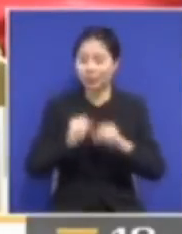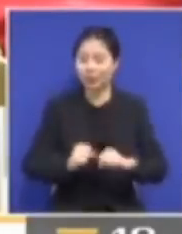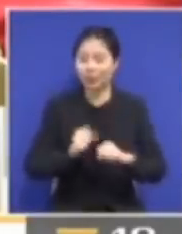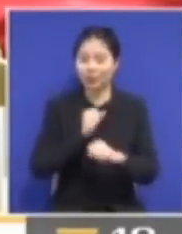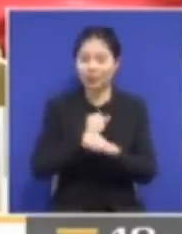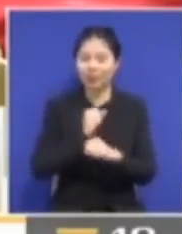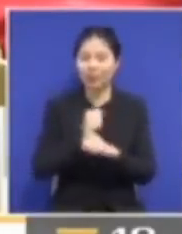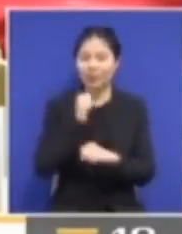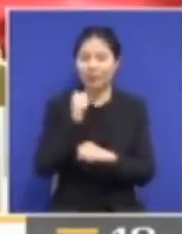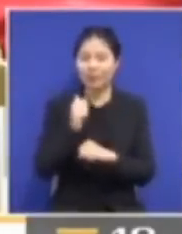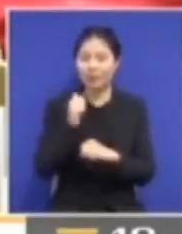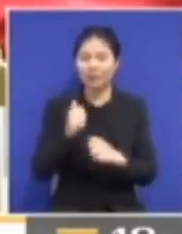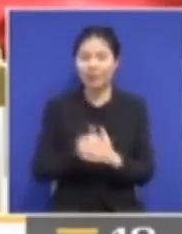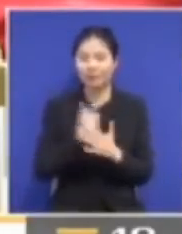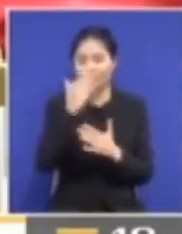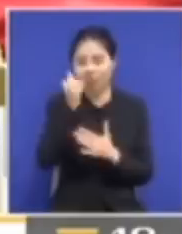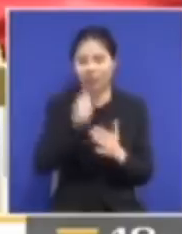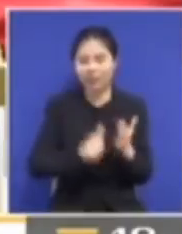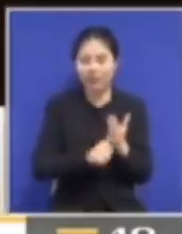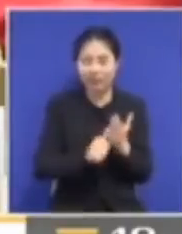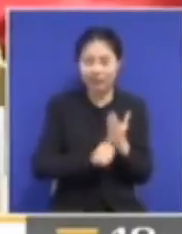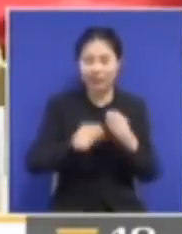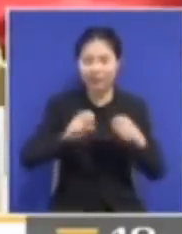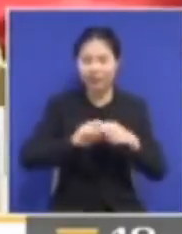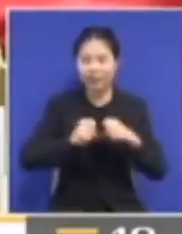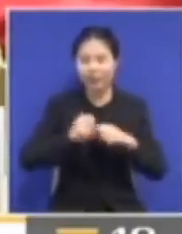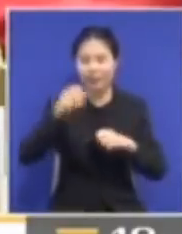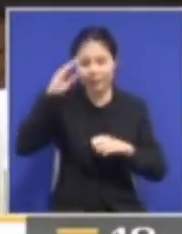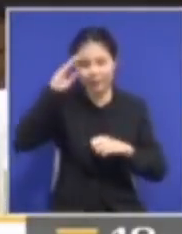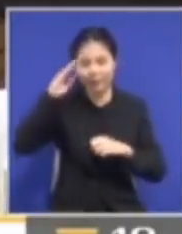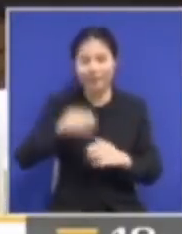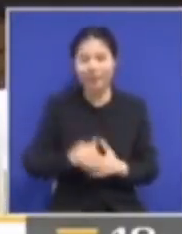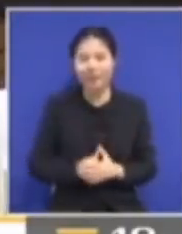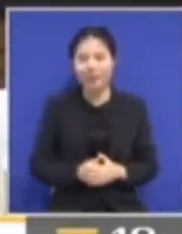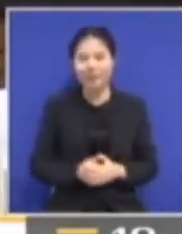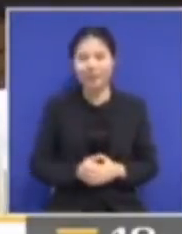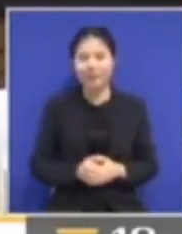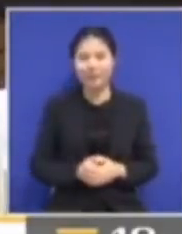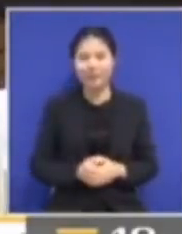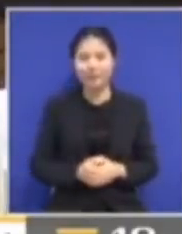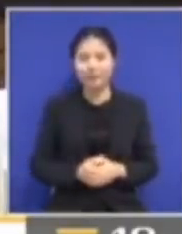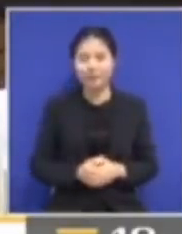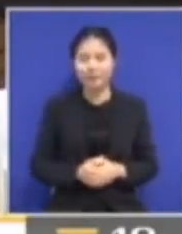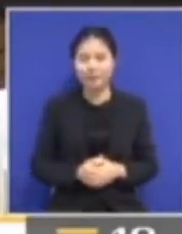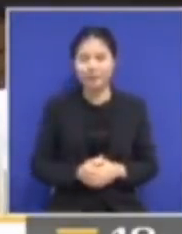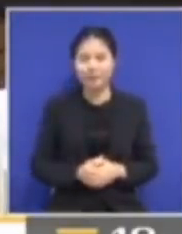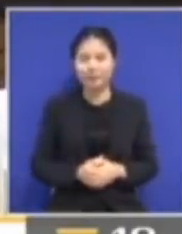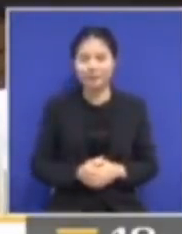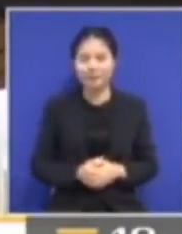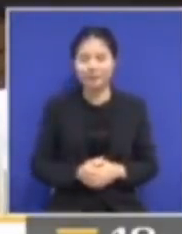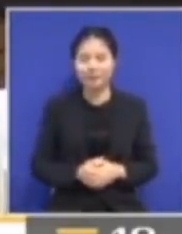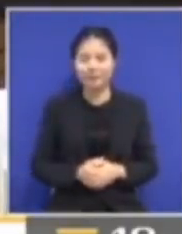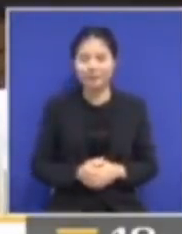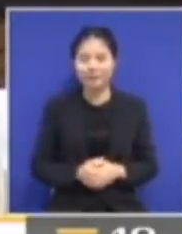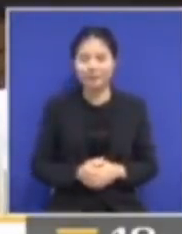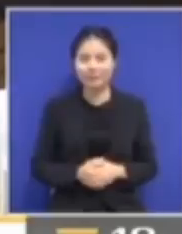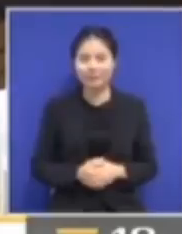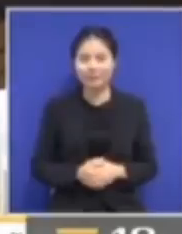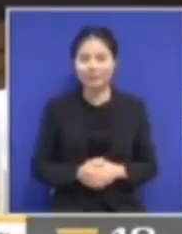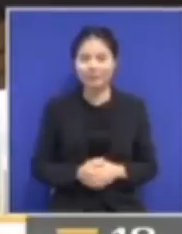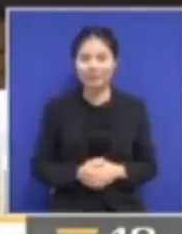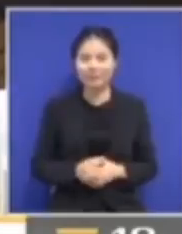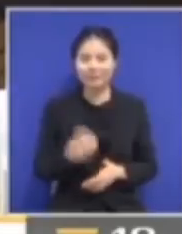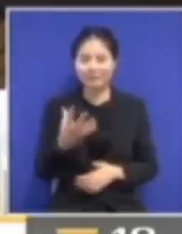ที่มาอยู่เนี่ยเพราะต้องการแก้ไขปัญหาตำรวจ ขออนุญาตที่ท่านพูดเนี่ยมันไปไกลกว่าที่โยงไปถึง ไม่ไกลครับ